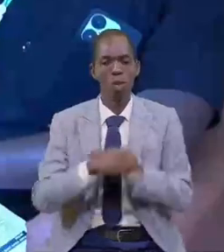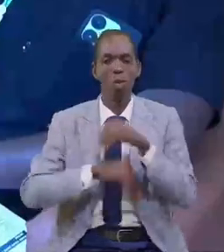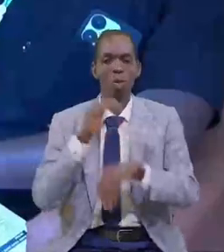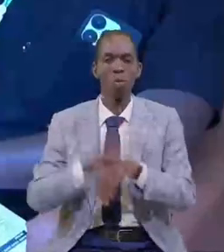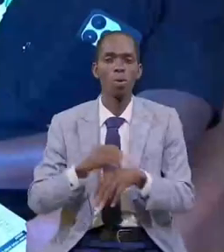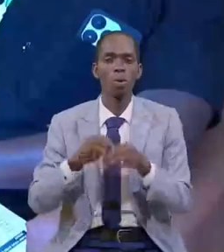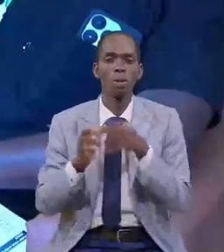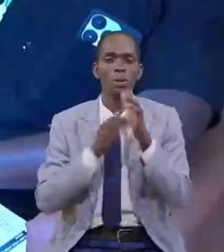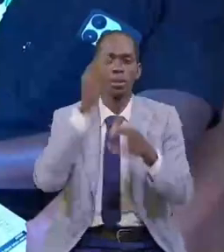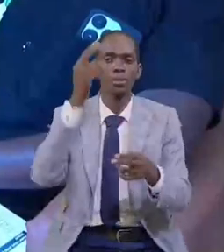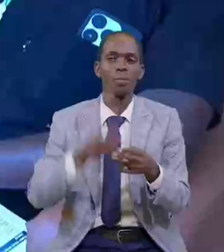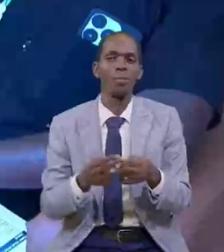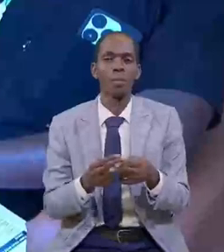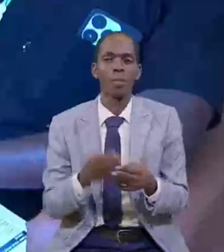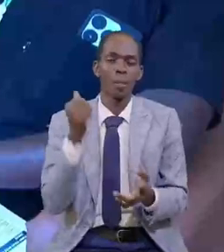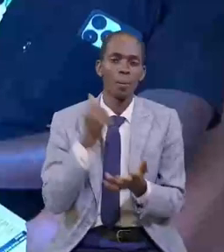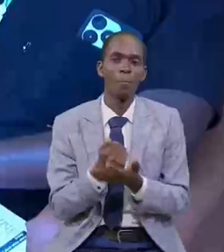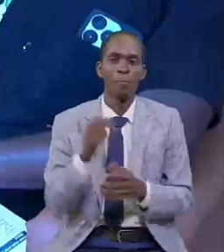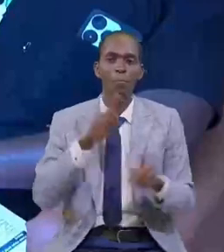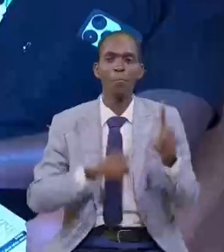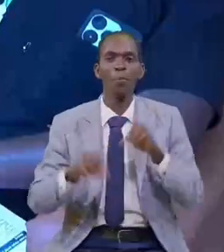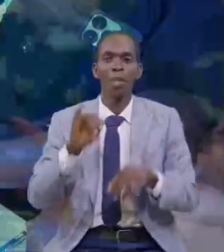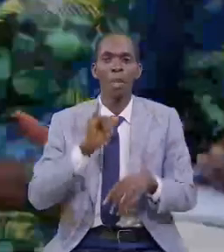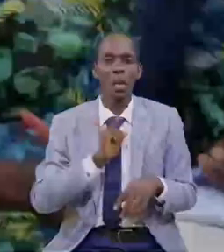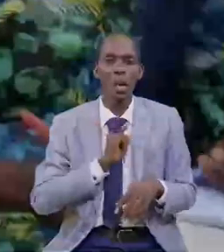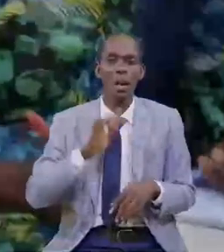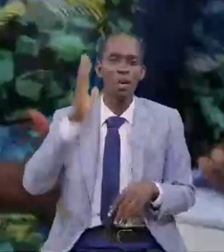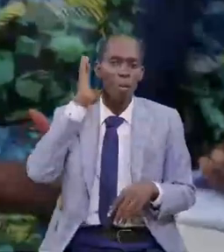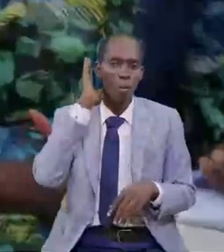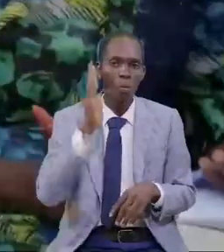jour au nom de jésus-chist j'en auré